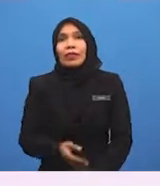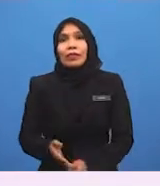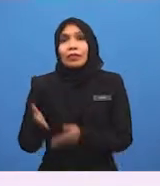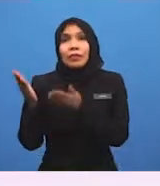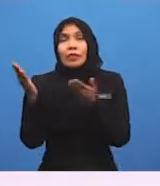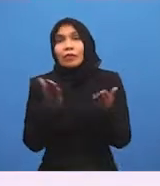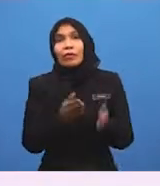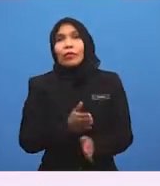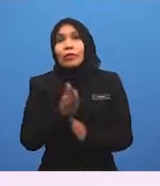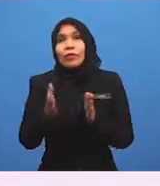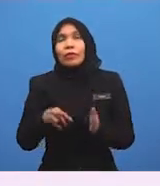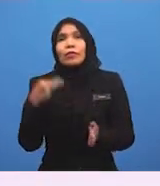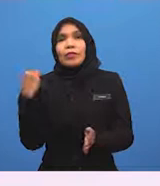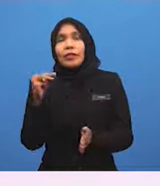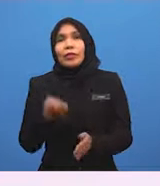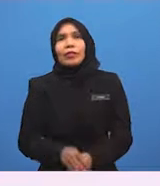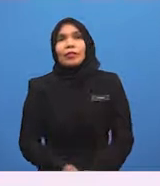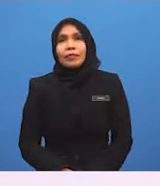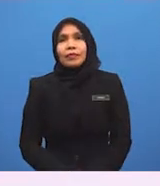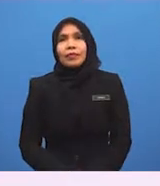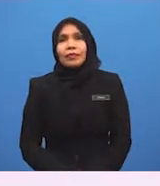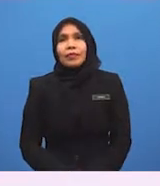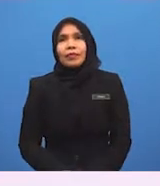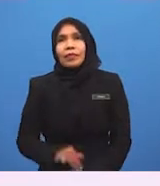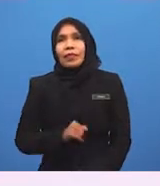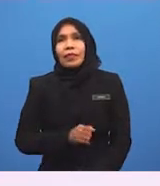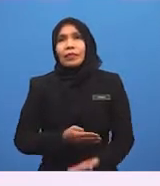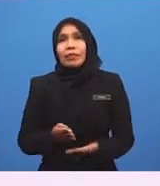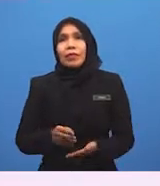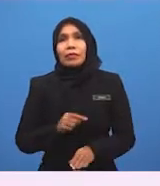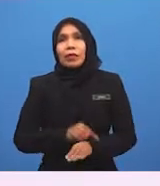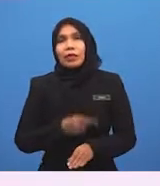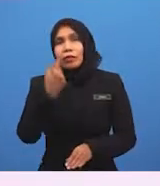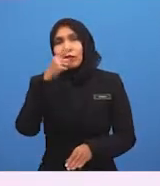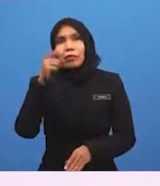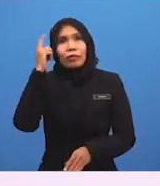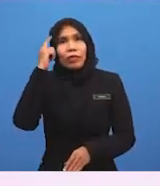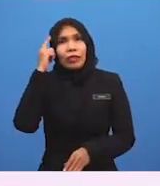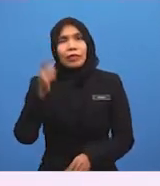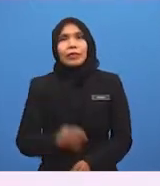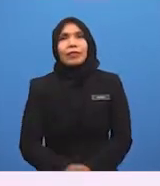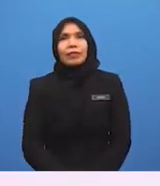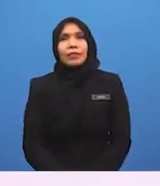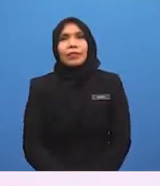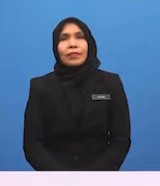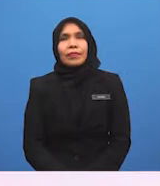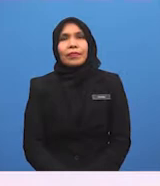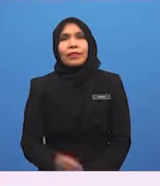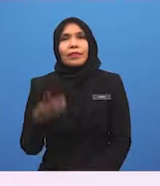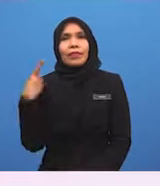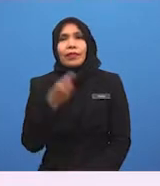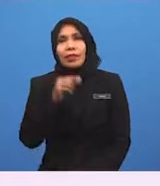mereka. Saya beri masa untuk berfikir. Baik, kita lihat cadangan